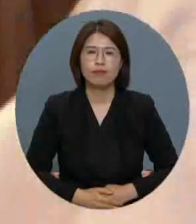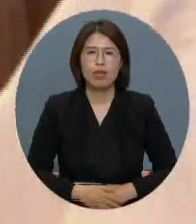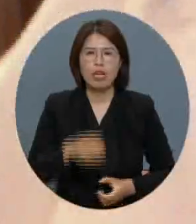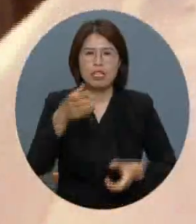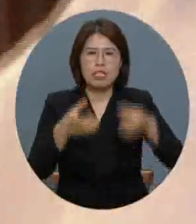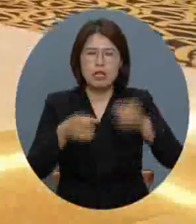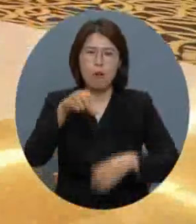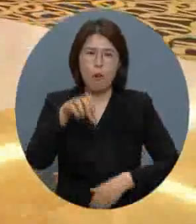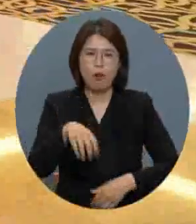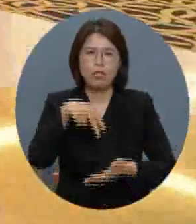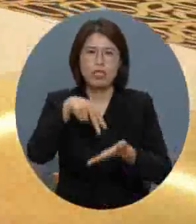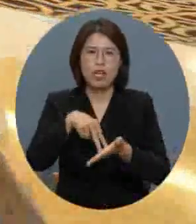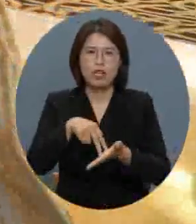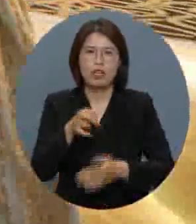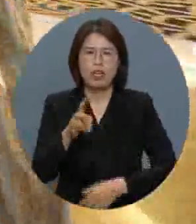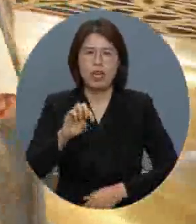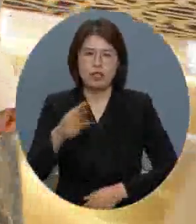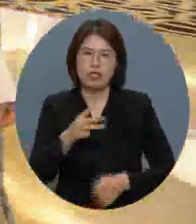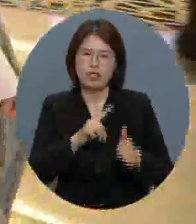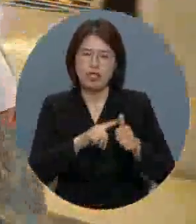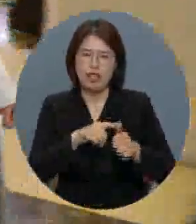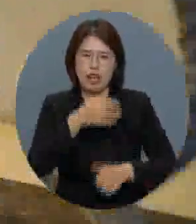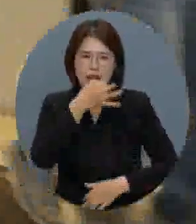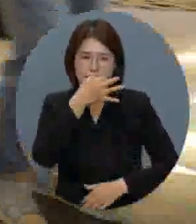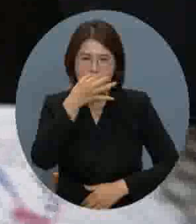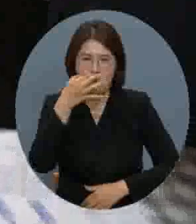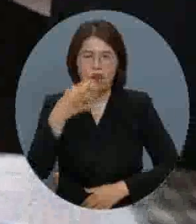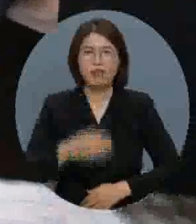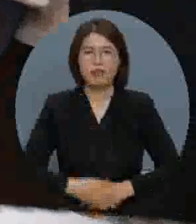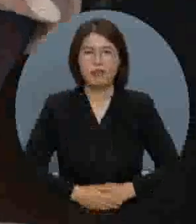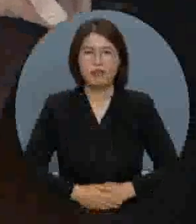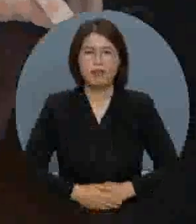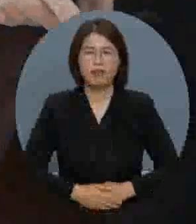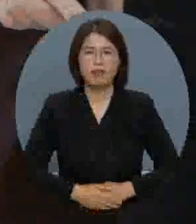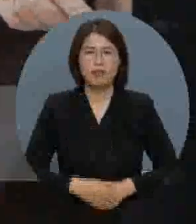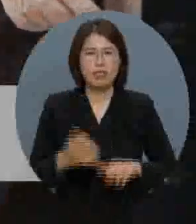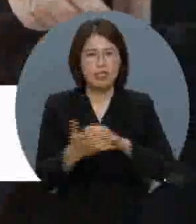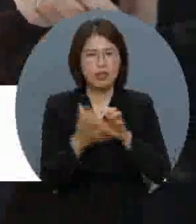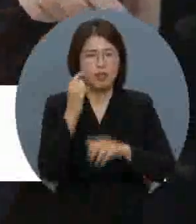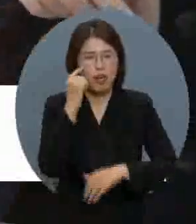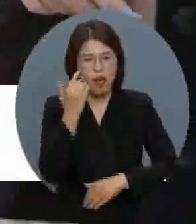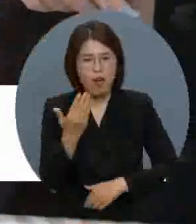실험대 앞에선 예슬이가 신이 났습니다. 잘 섞었나요?